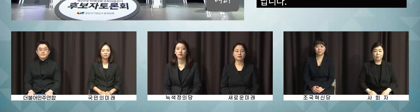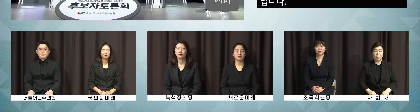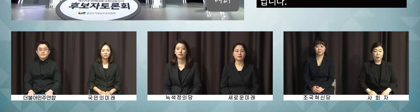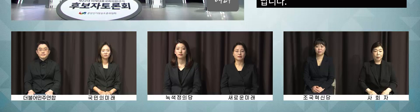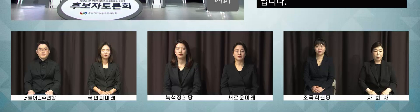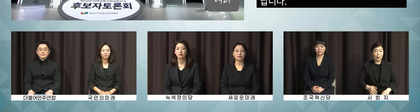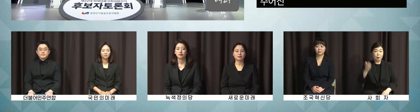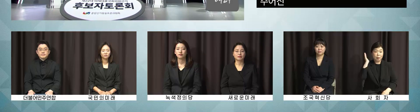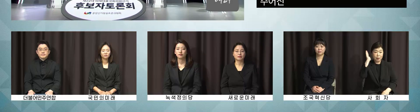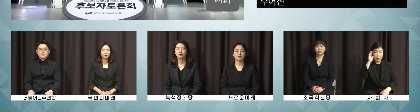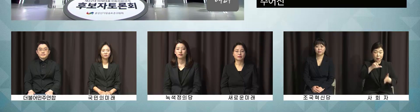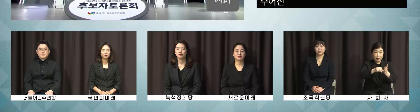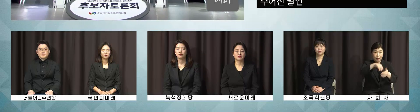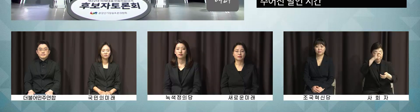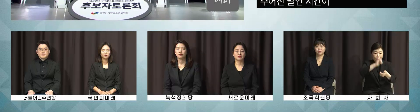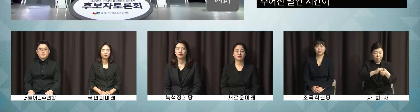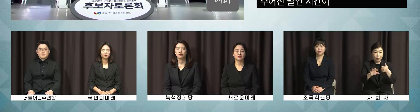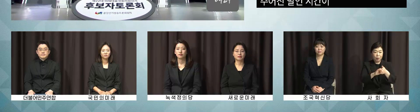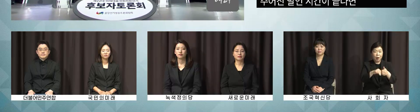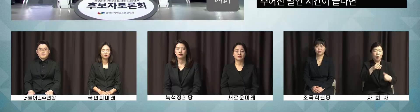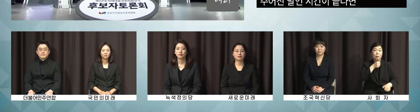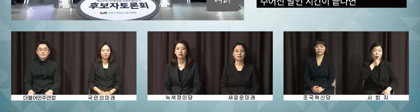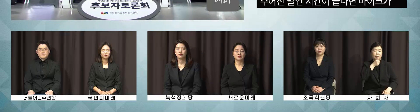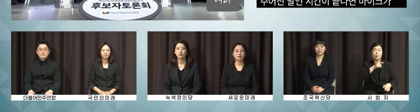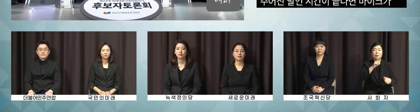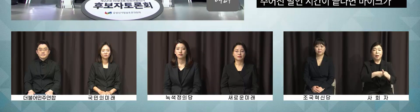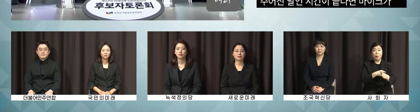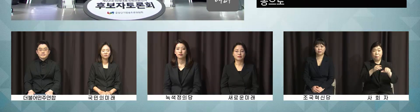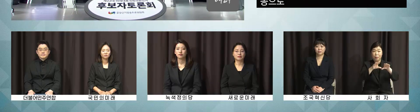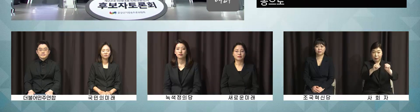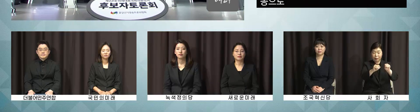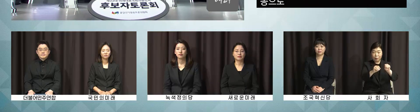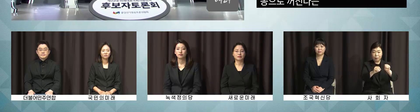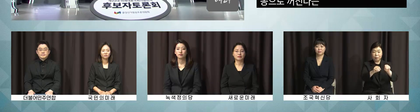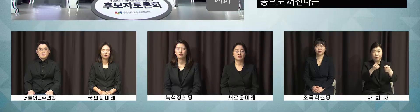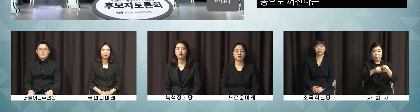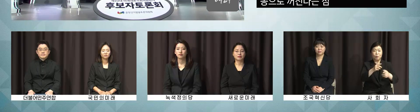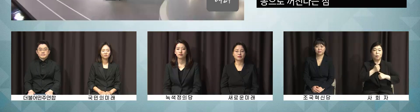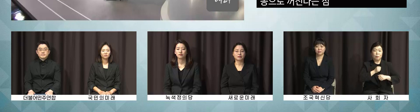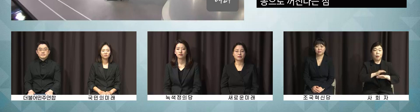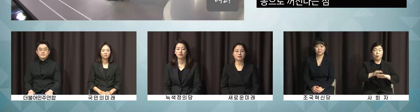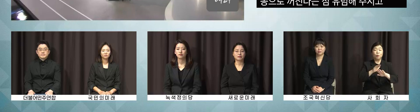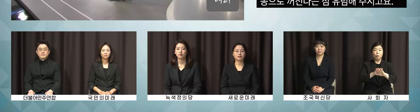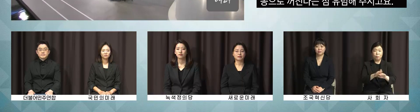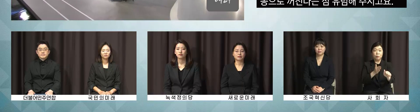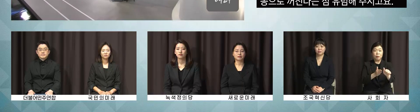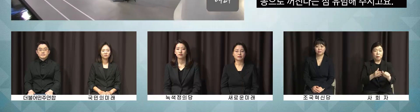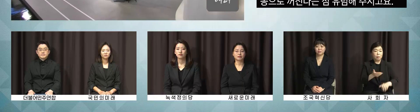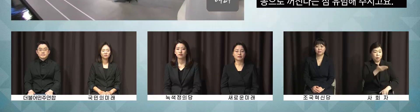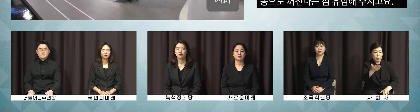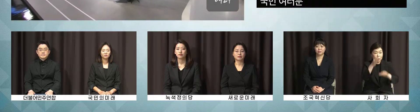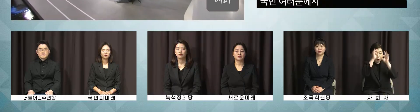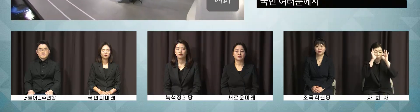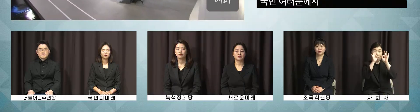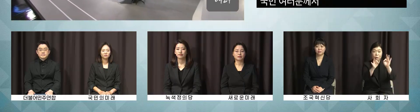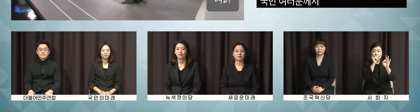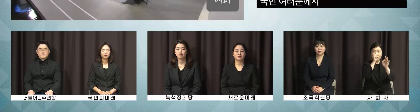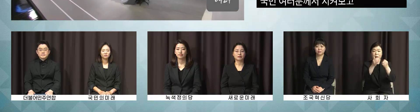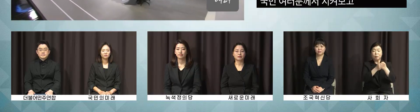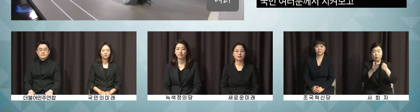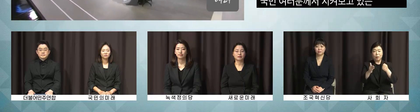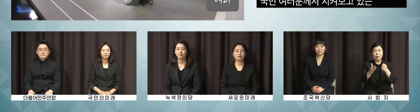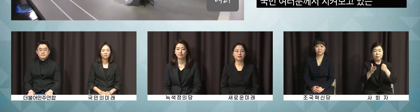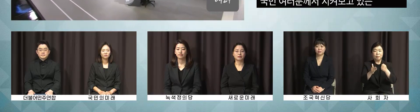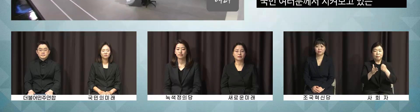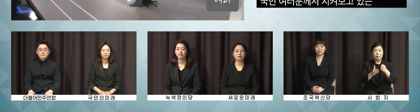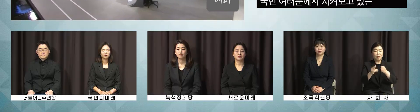발언 시간이 끝나면 마이크가 자동으로 꺼진다는 점 유념해 주시고요. 국민 여러분께서 지켜보고 있는 토론회인